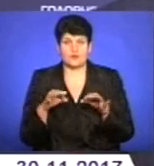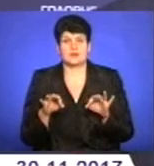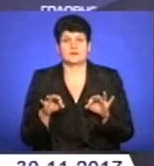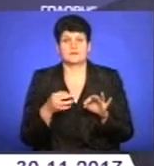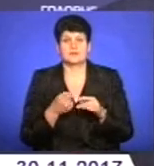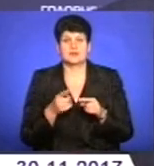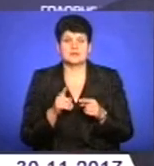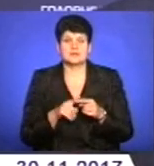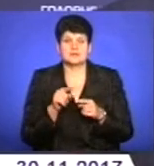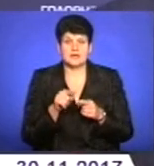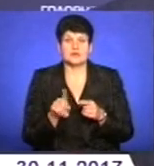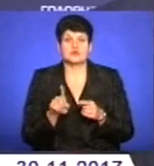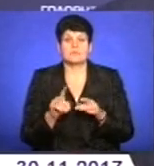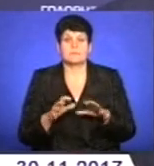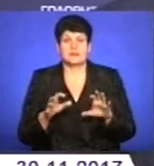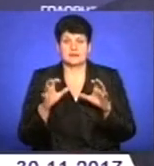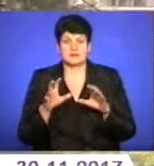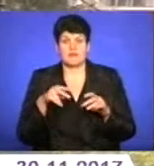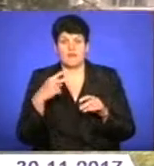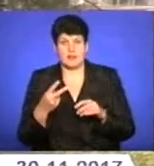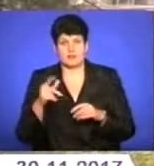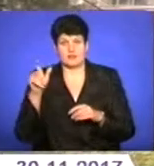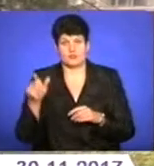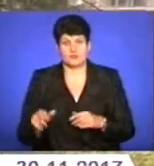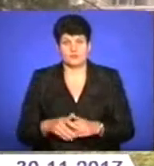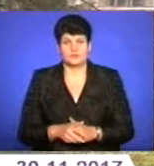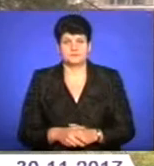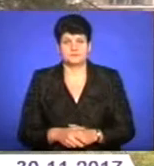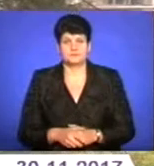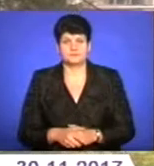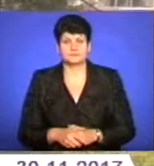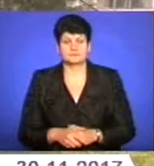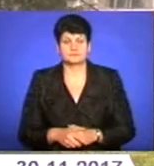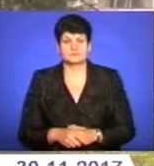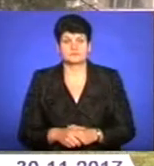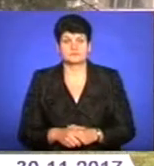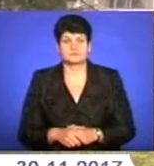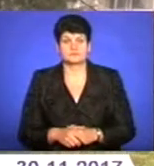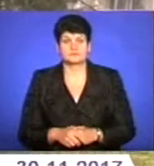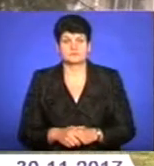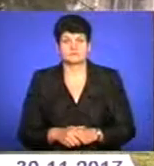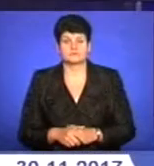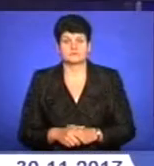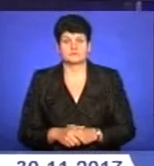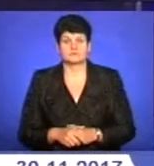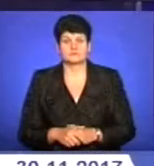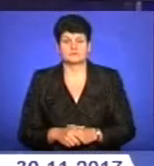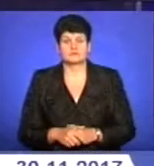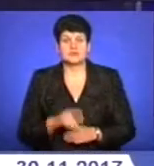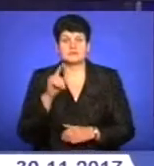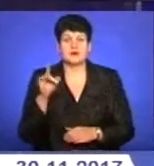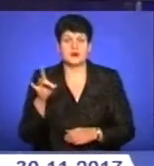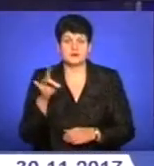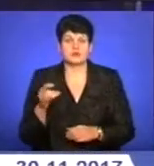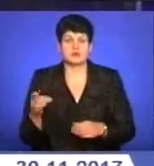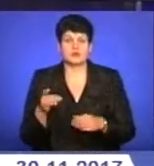те, що, скажімо, ця шплитка впала на людину. Богдан Буденчук, Андрій Прокоп'єв, Вісті ТТБ. У Збаразькому